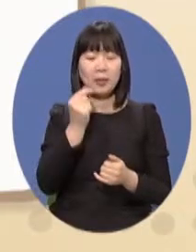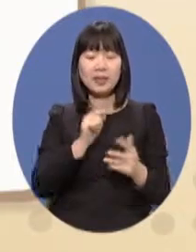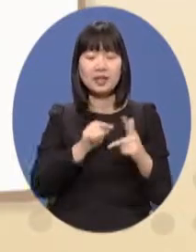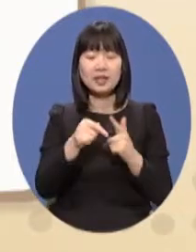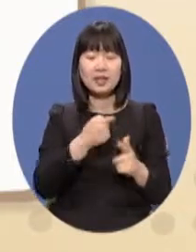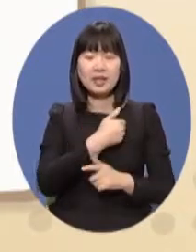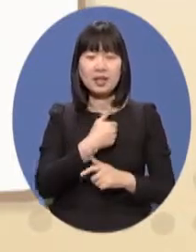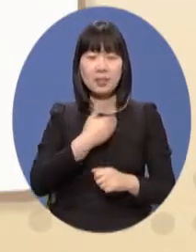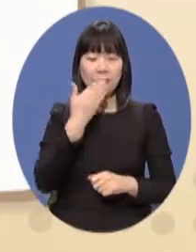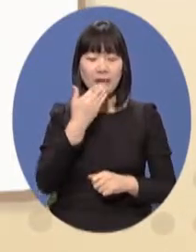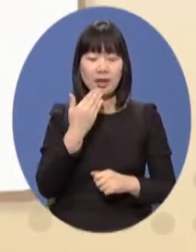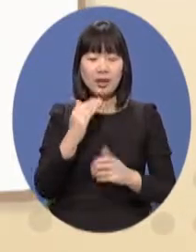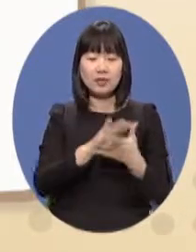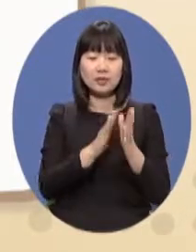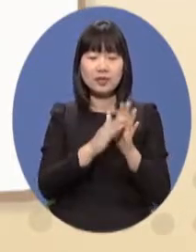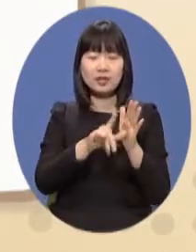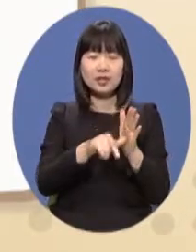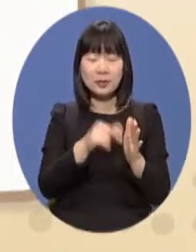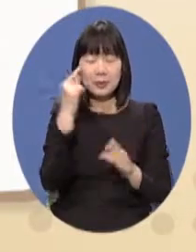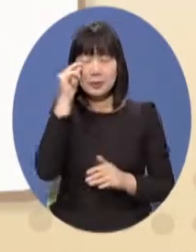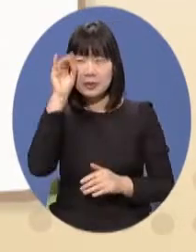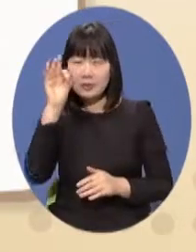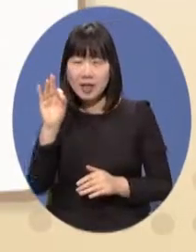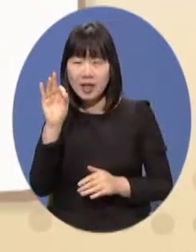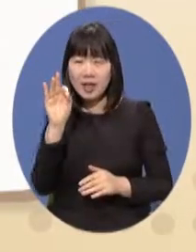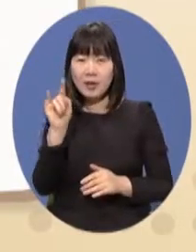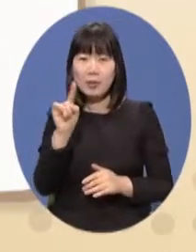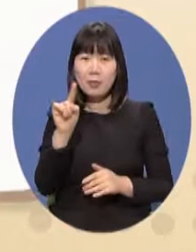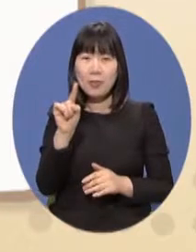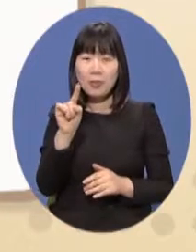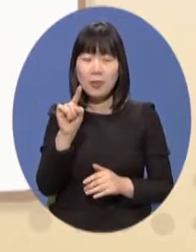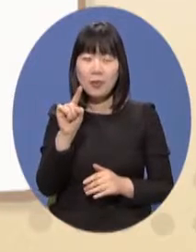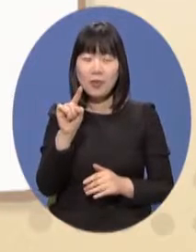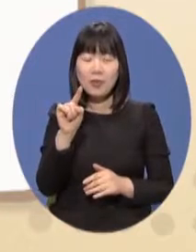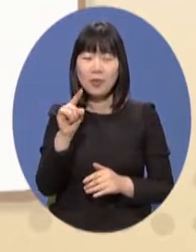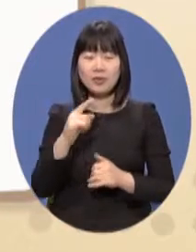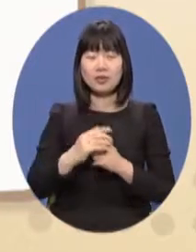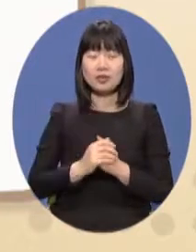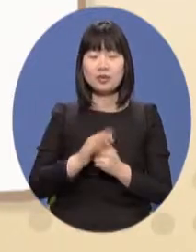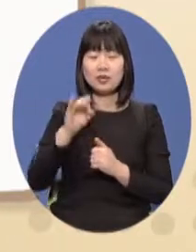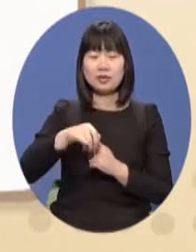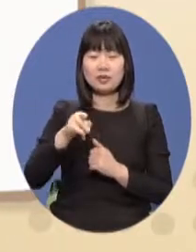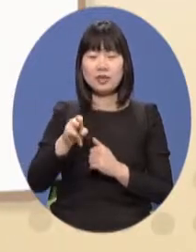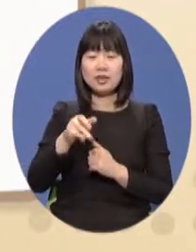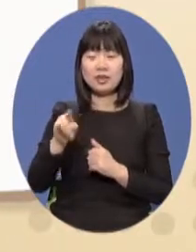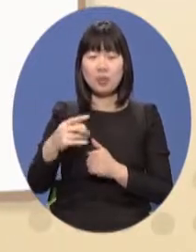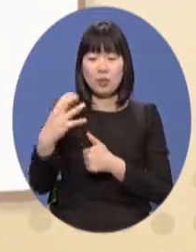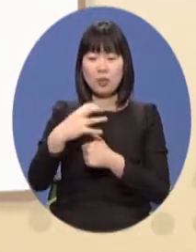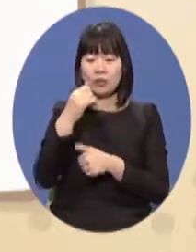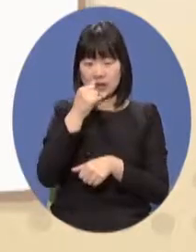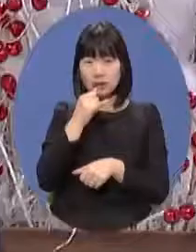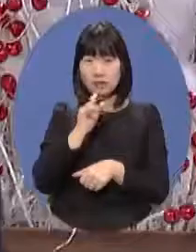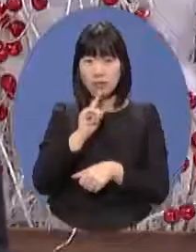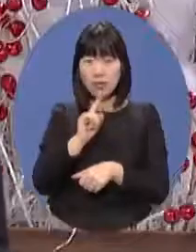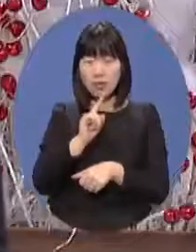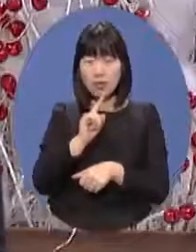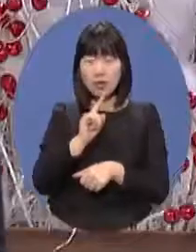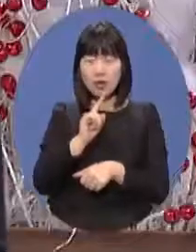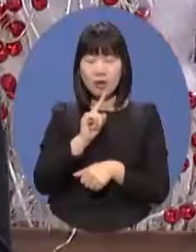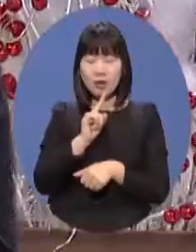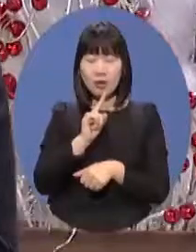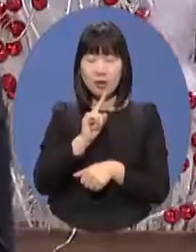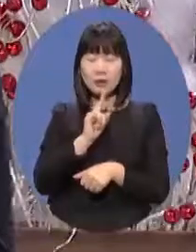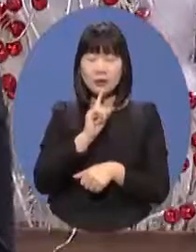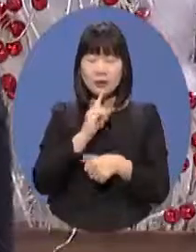때는 눈치 보고 그래서 이때 아이들이 어떻게 하냐면 위에 윗형제가 혼이 막 나잖아요. 그럼 유아기의 아이들은 어떻게 돼요? 쥐죽은 듯이